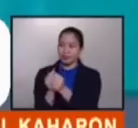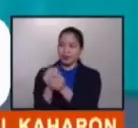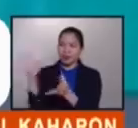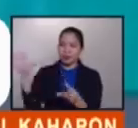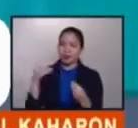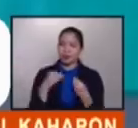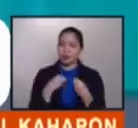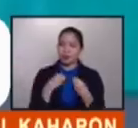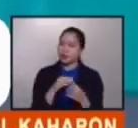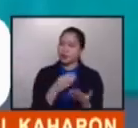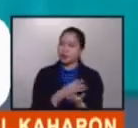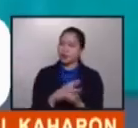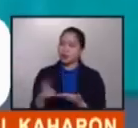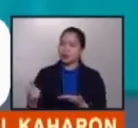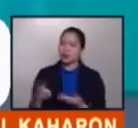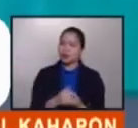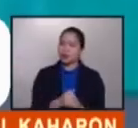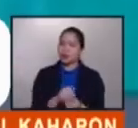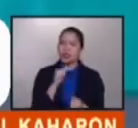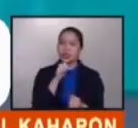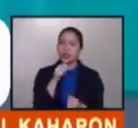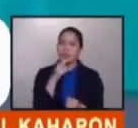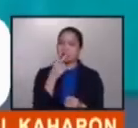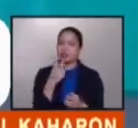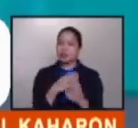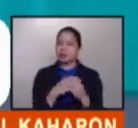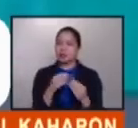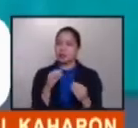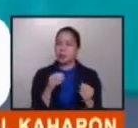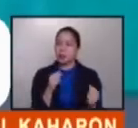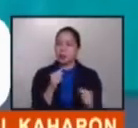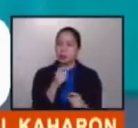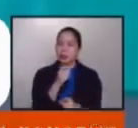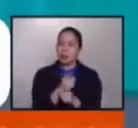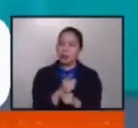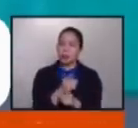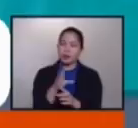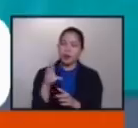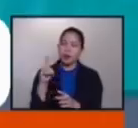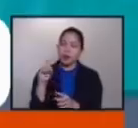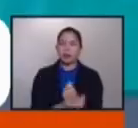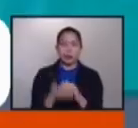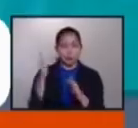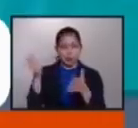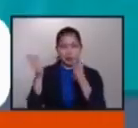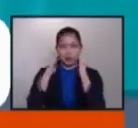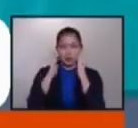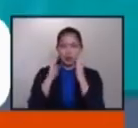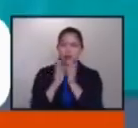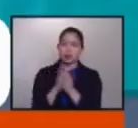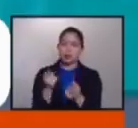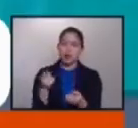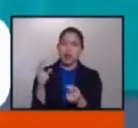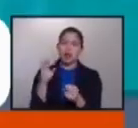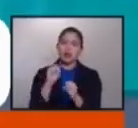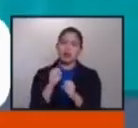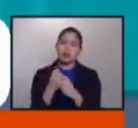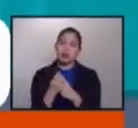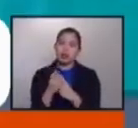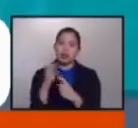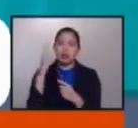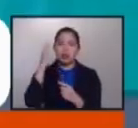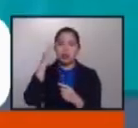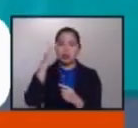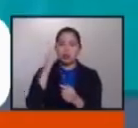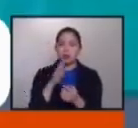nilang pera within this week. Ano po? Dahil kung hindi sir, dalawang tatama sa inyo. Tatama sa inyo yung dole at ang pinakamatindi, yung pong sosya. Yung sosya